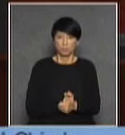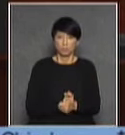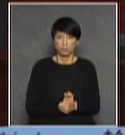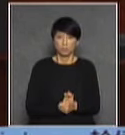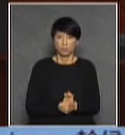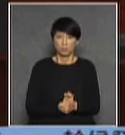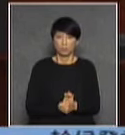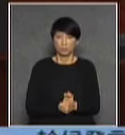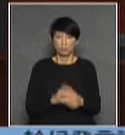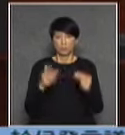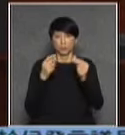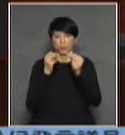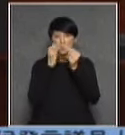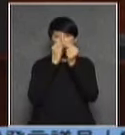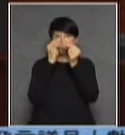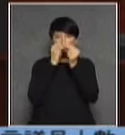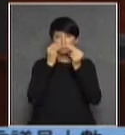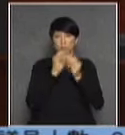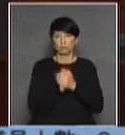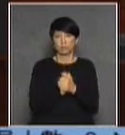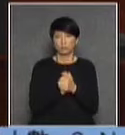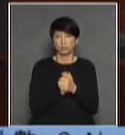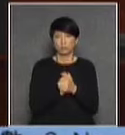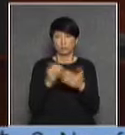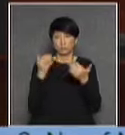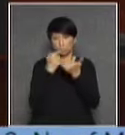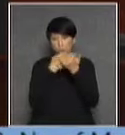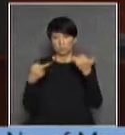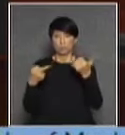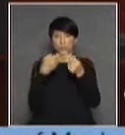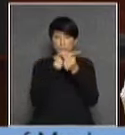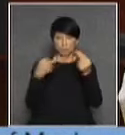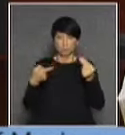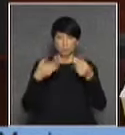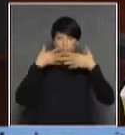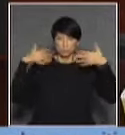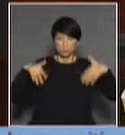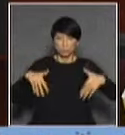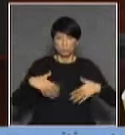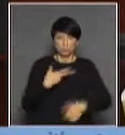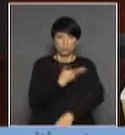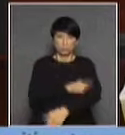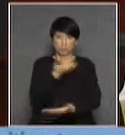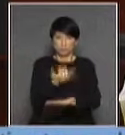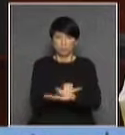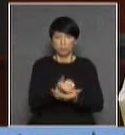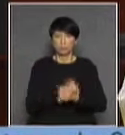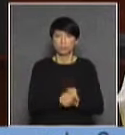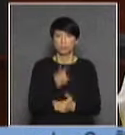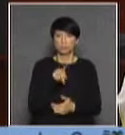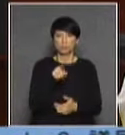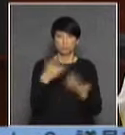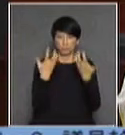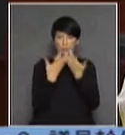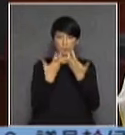成70隻啊，係嘛？成60-70隻貓狗，即係被毀滅嘅喎。所以你睇翻呢一個嘅數字咧，即